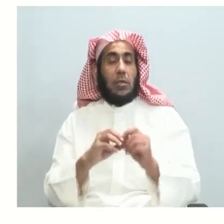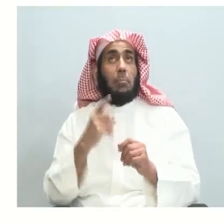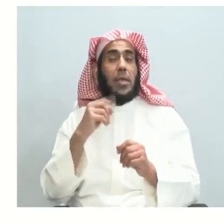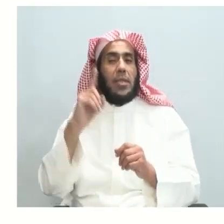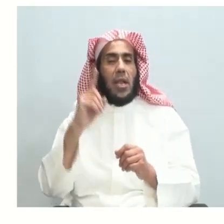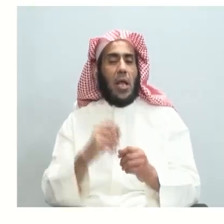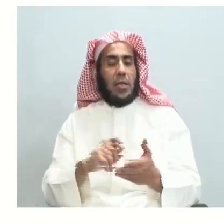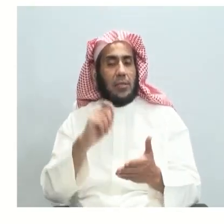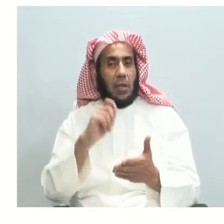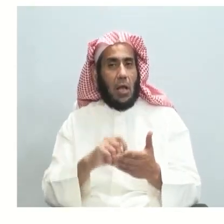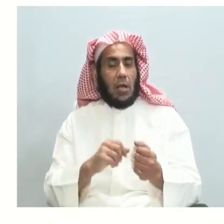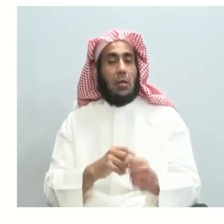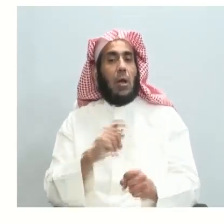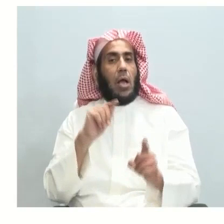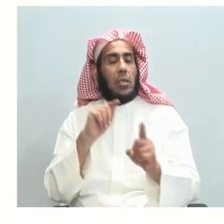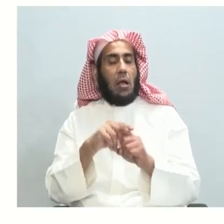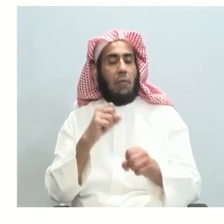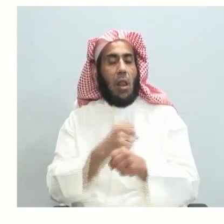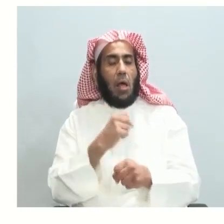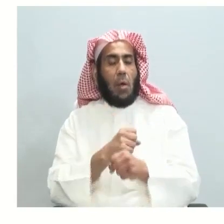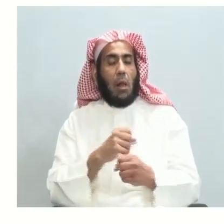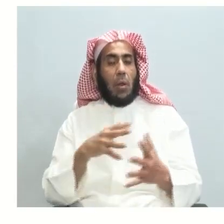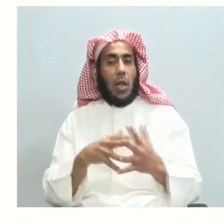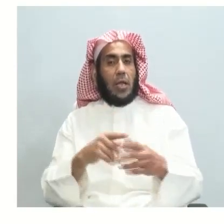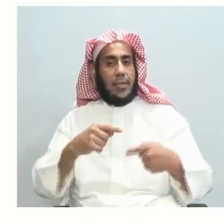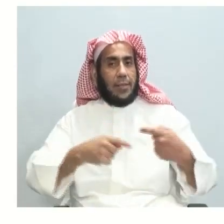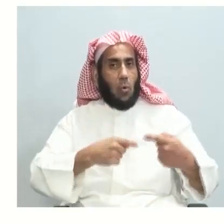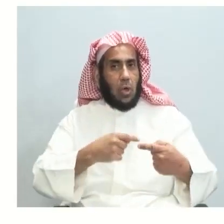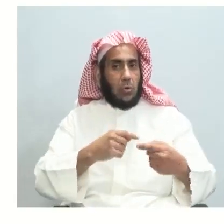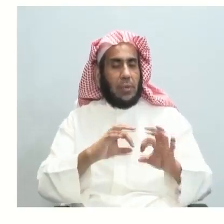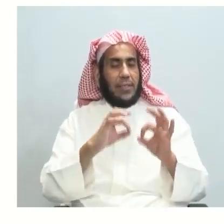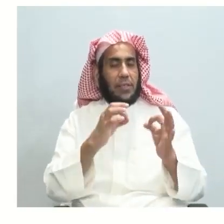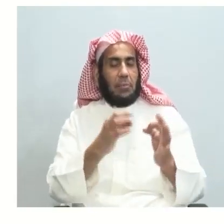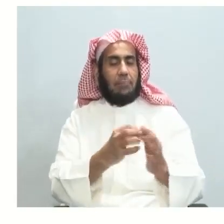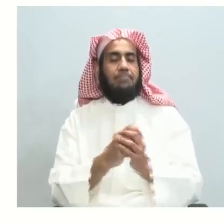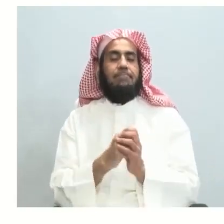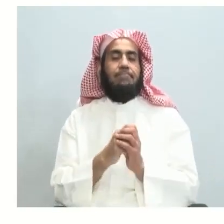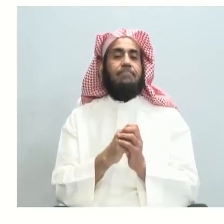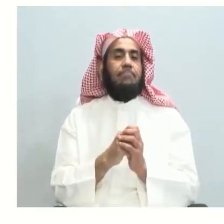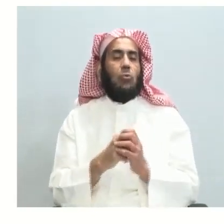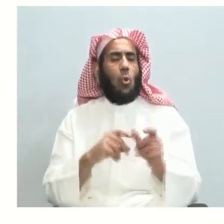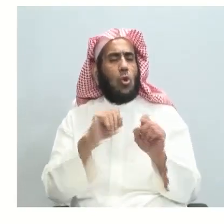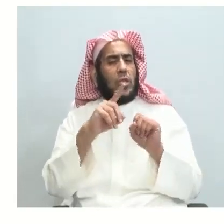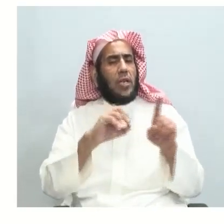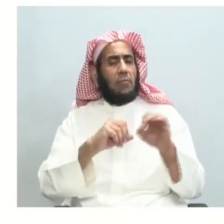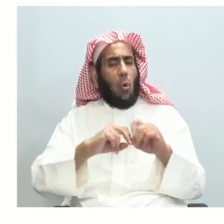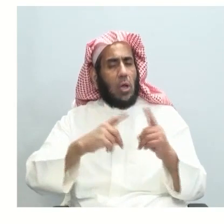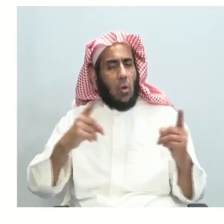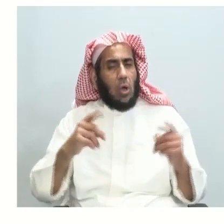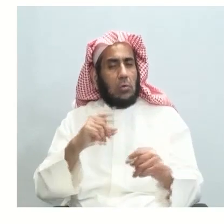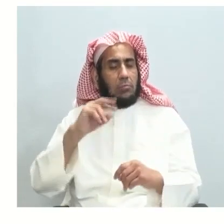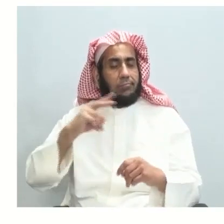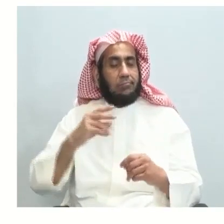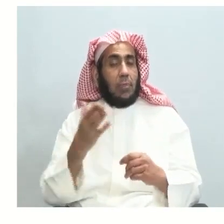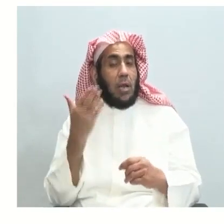تحقيق اهداف الاعمال من خلال التواصل الاجتماعي نحن ذكرنا في